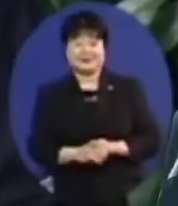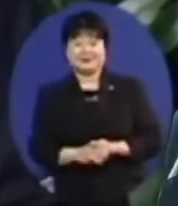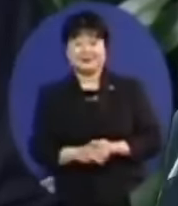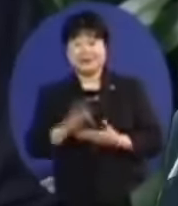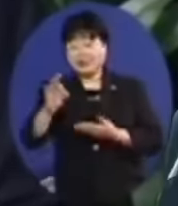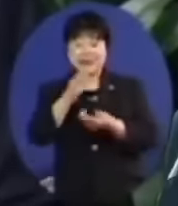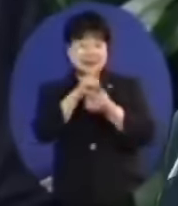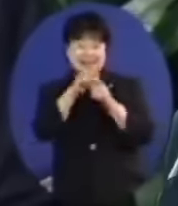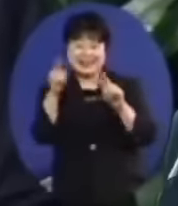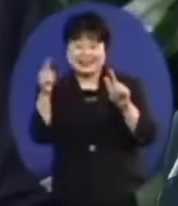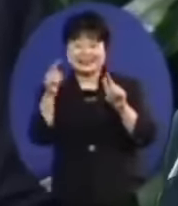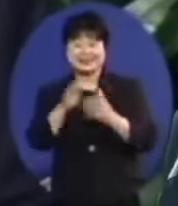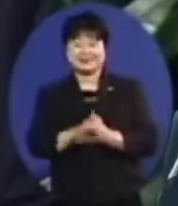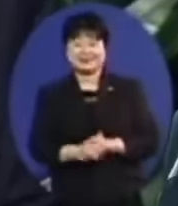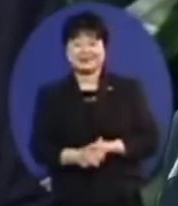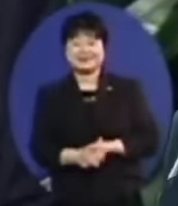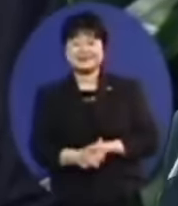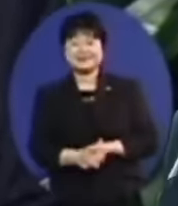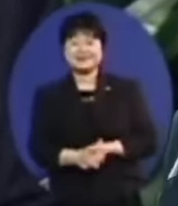사용하지 않습니다.